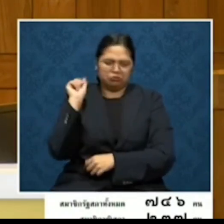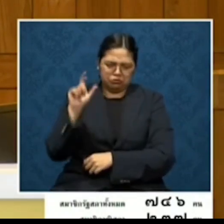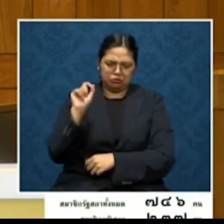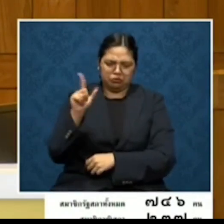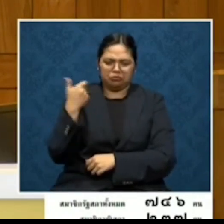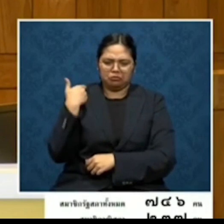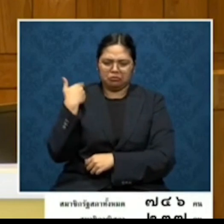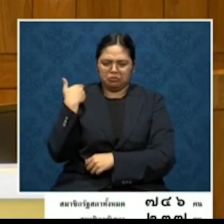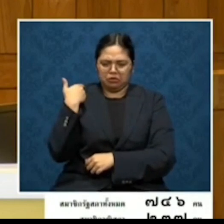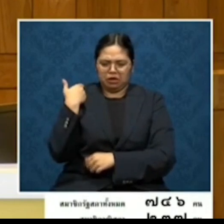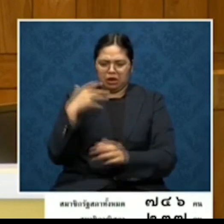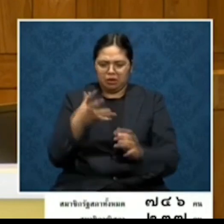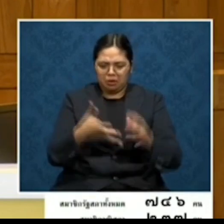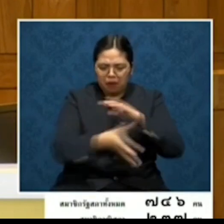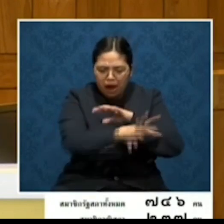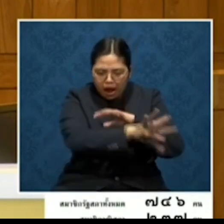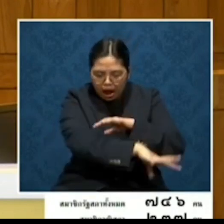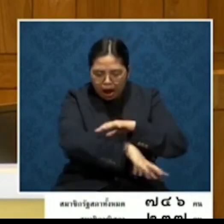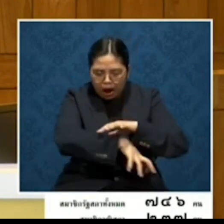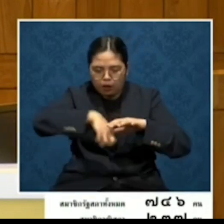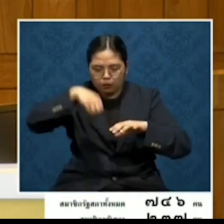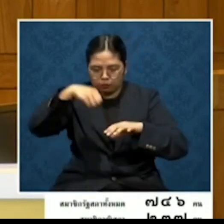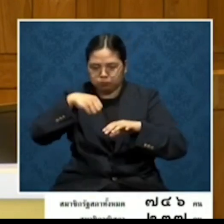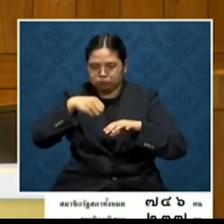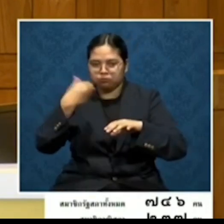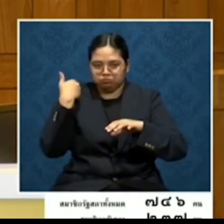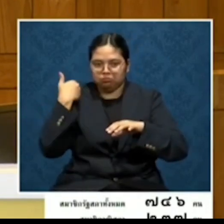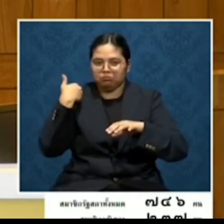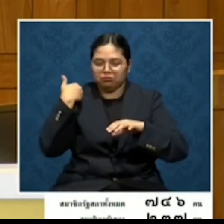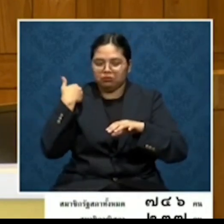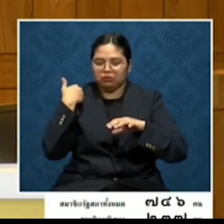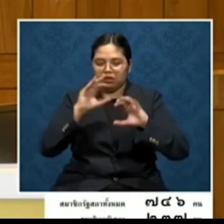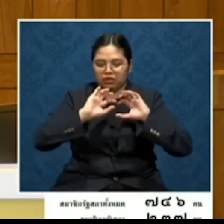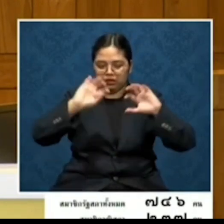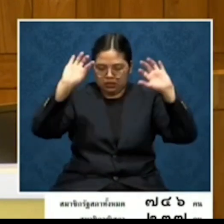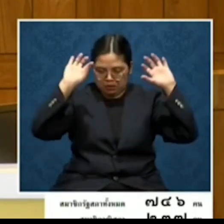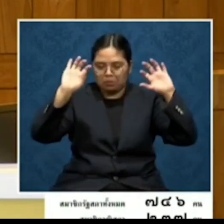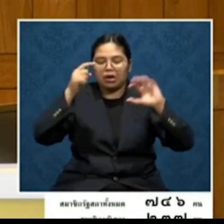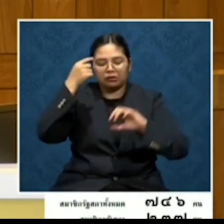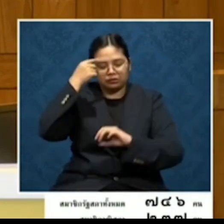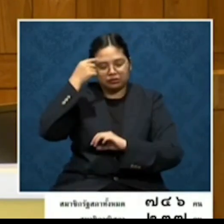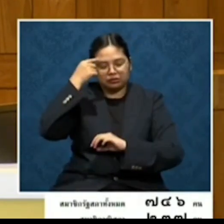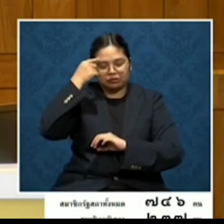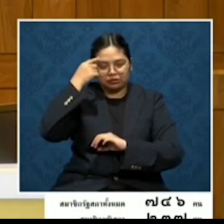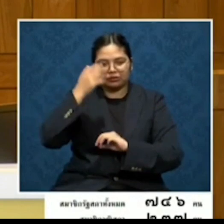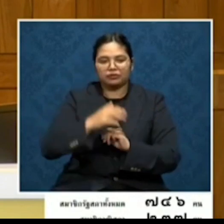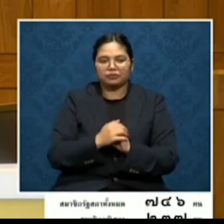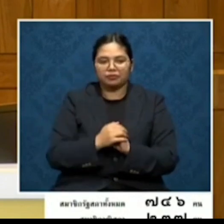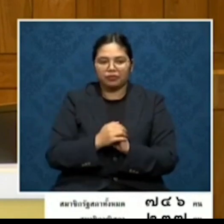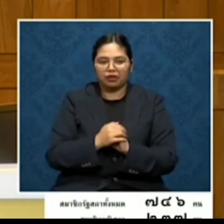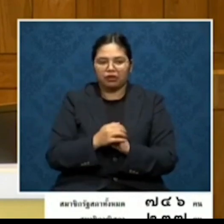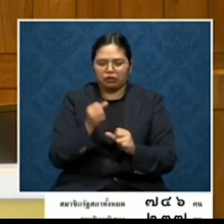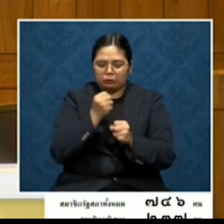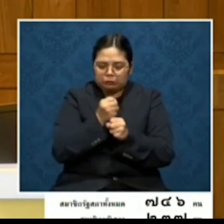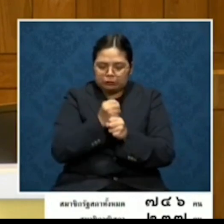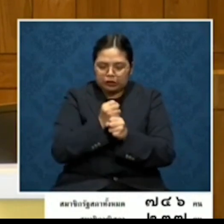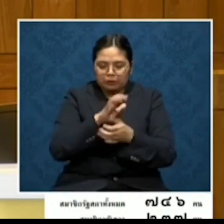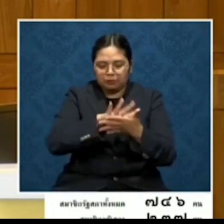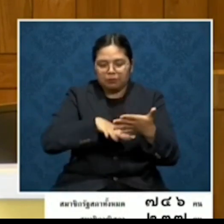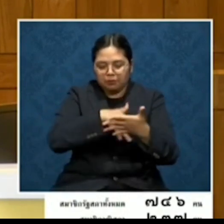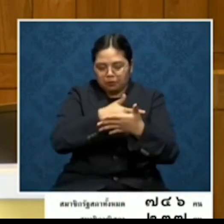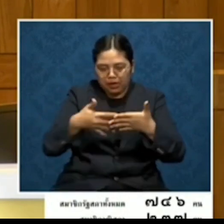มีการทำผิดลกลอบออกมาอีกตรนี้รธบานี่ตรหนกดีและจะมีการแ้รฐทำแหงงานระยะสั่น